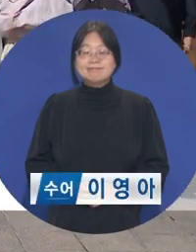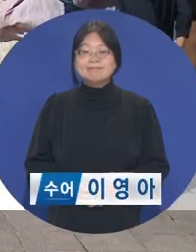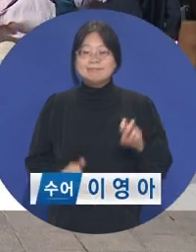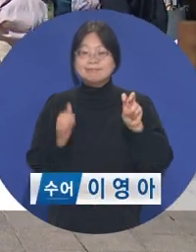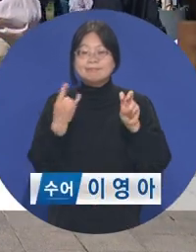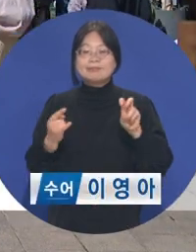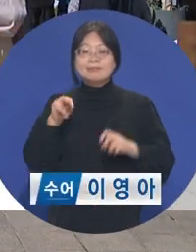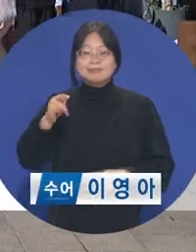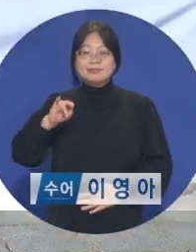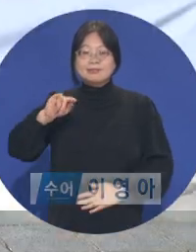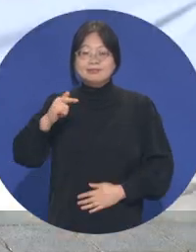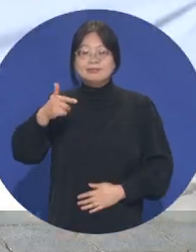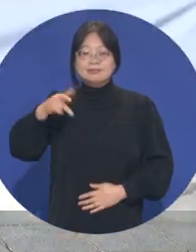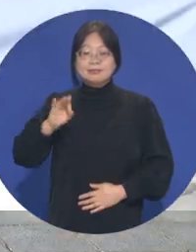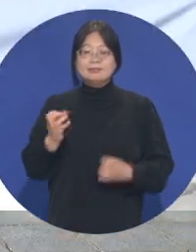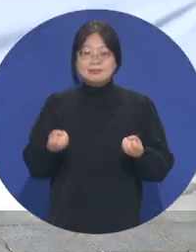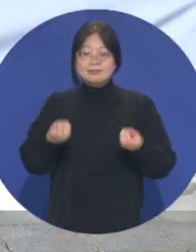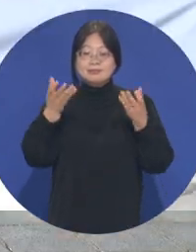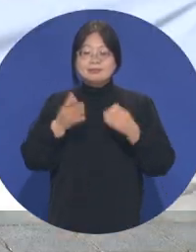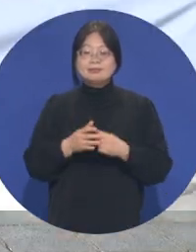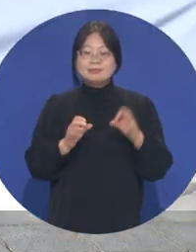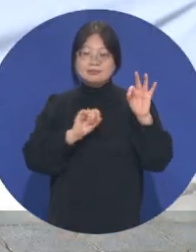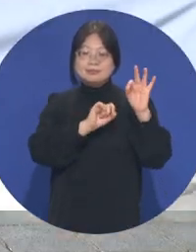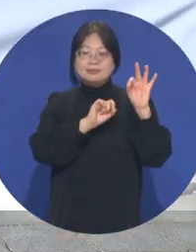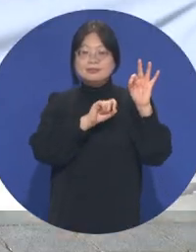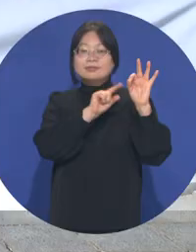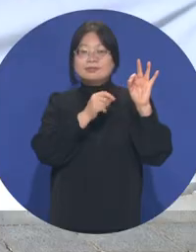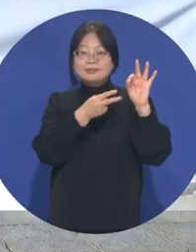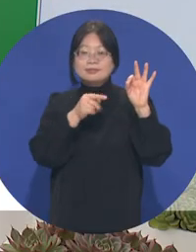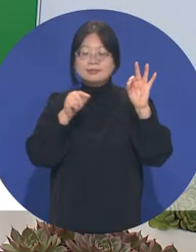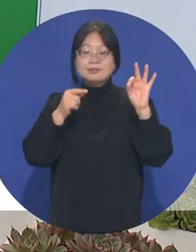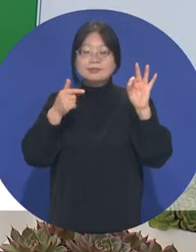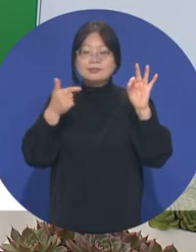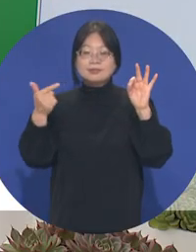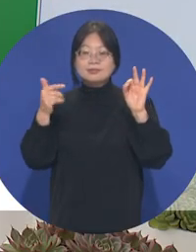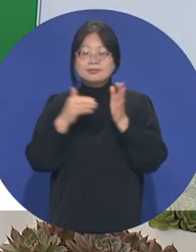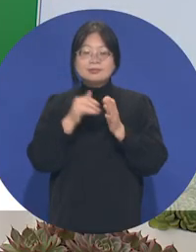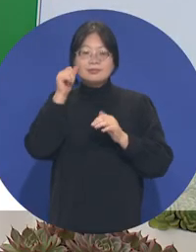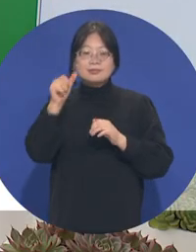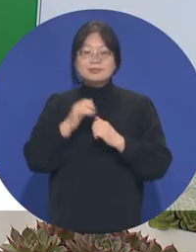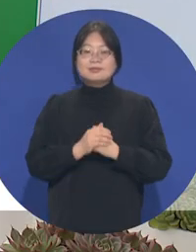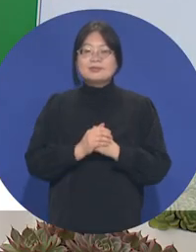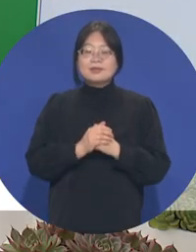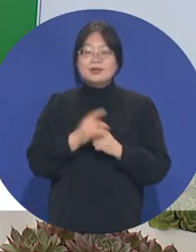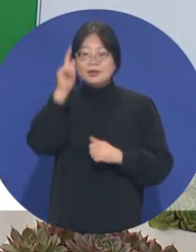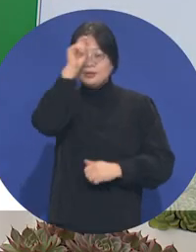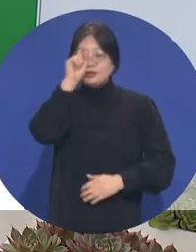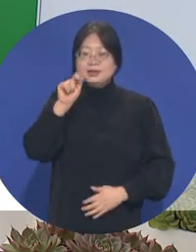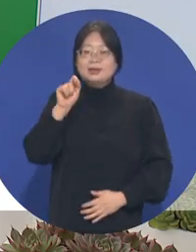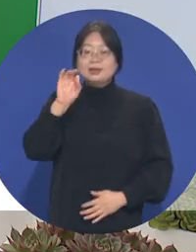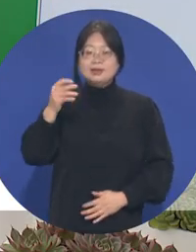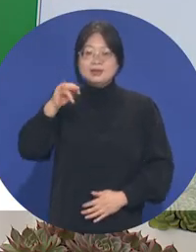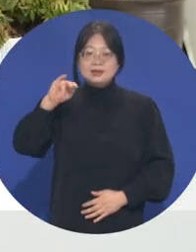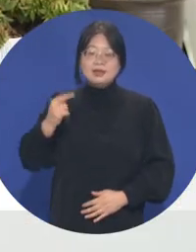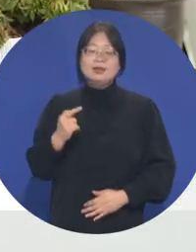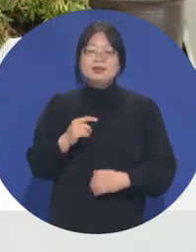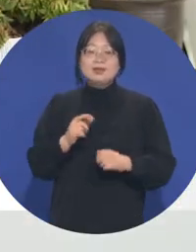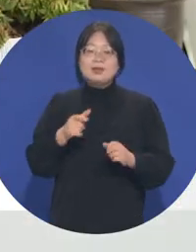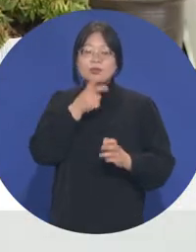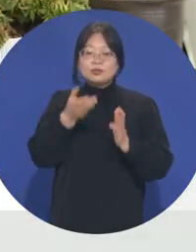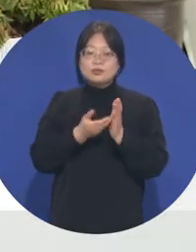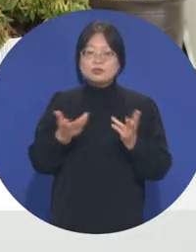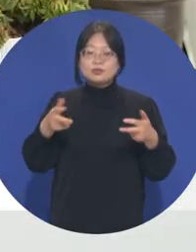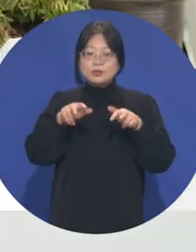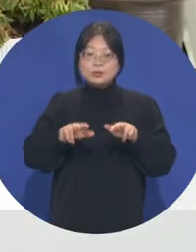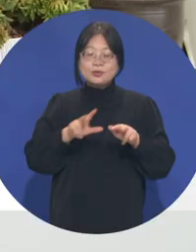제 20회 선인장 페스티벌이 지난 2일부터 오는 6일까지 다세 간 고양시 일산 호수공원 주제 광장에서 열립니다